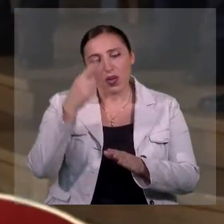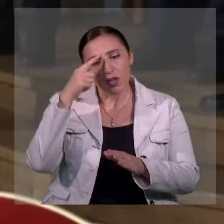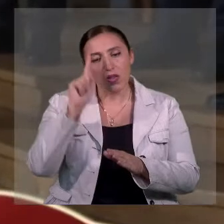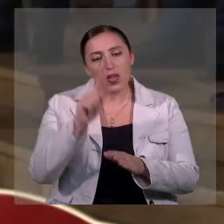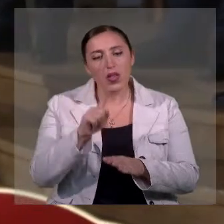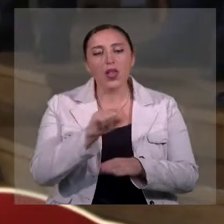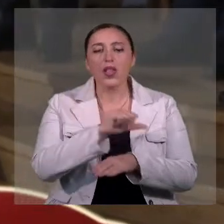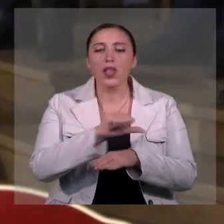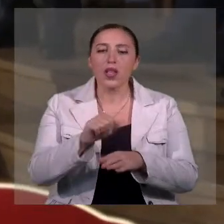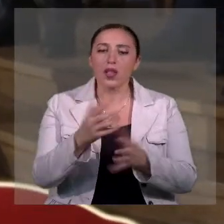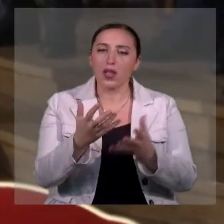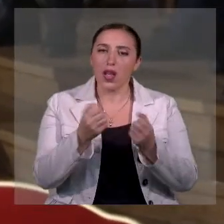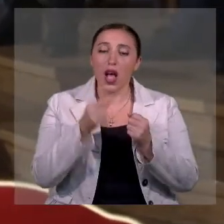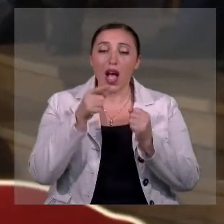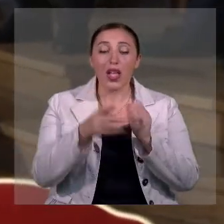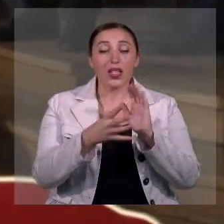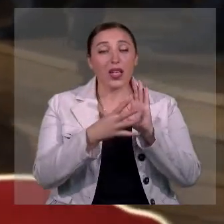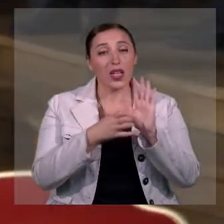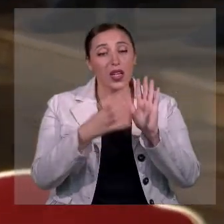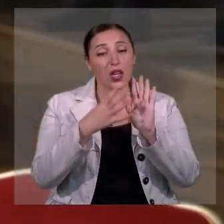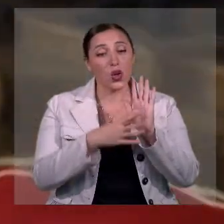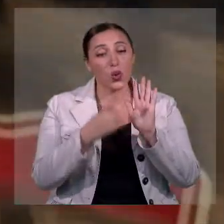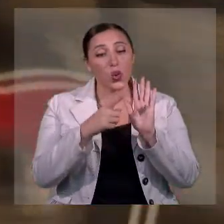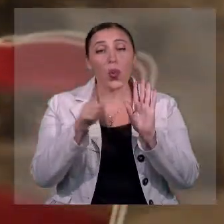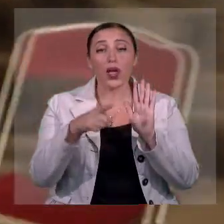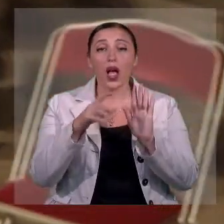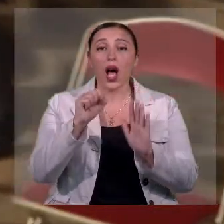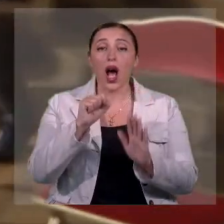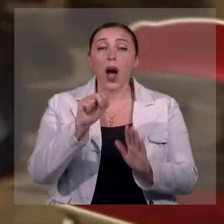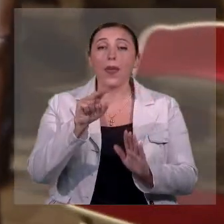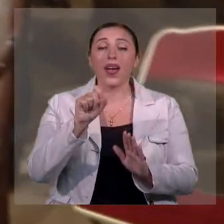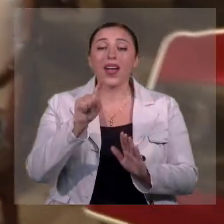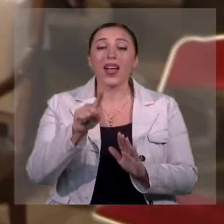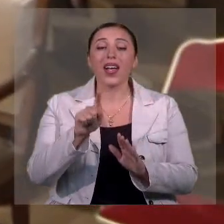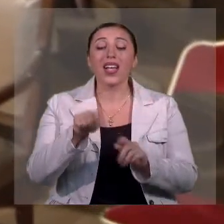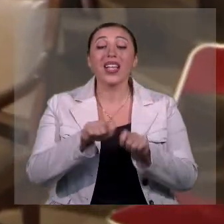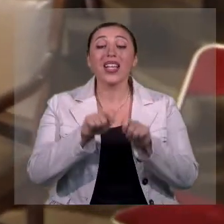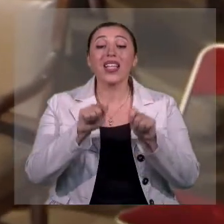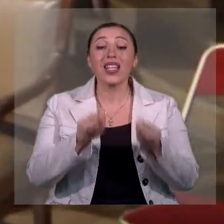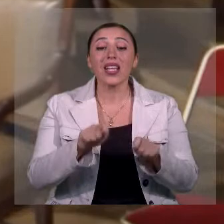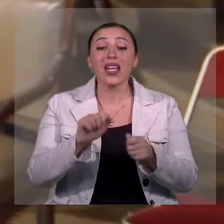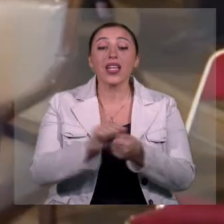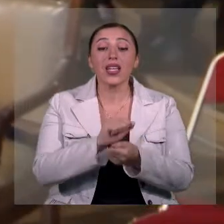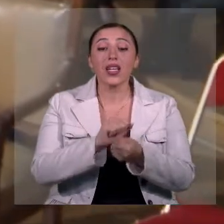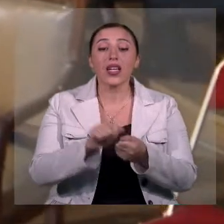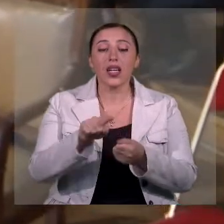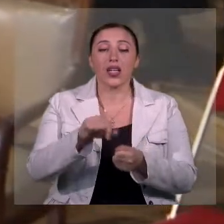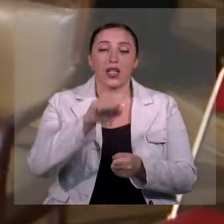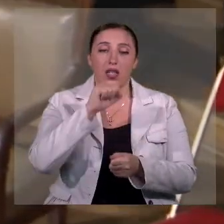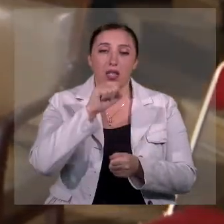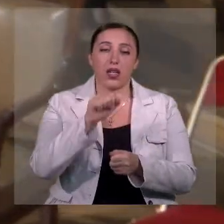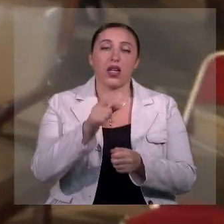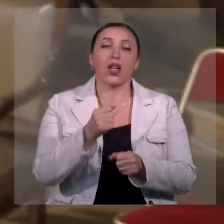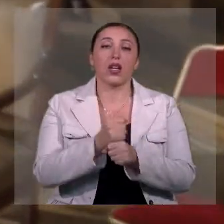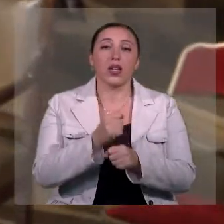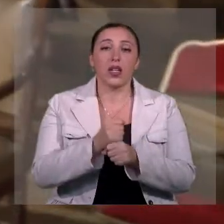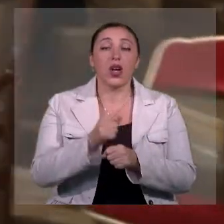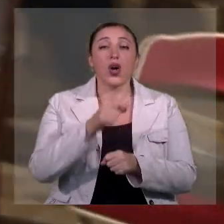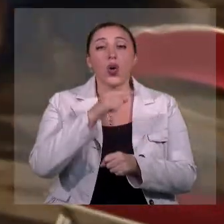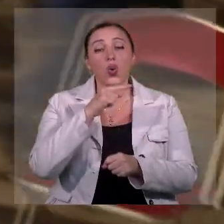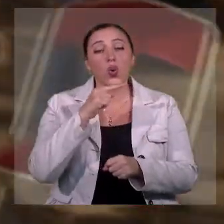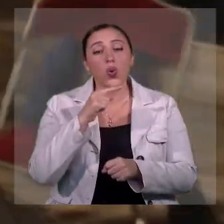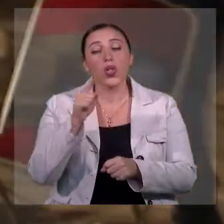տարածքային ամբողջականությունը 1991-ին ԱՊՀ-ն հիմնելու փաստաթղթերով ընդունված սահմաններով։ Ռուսաստանյան